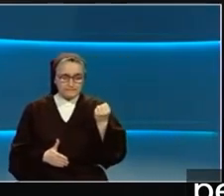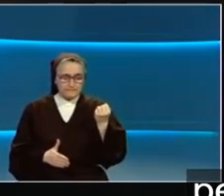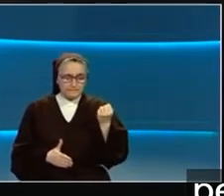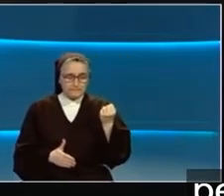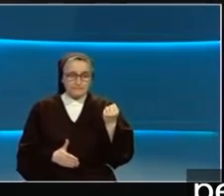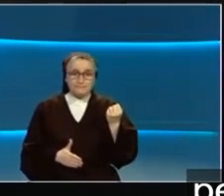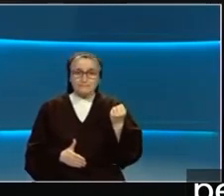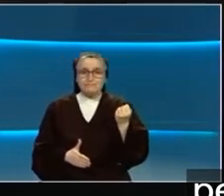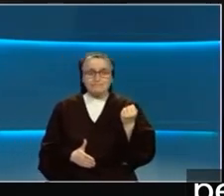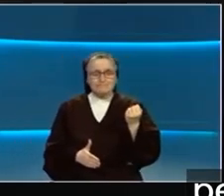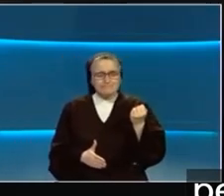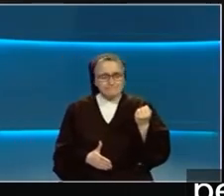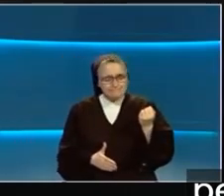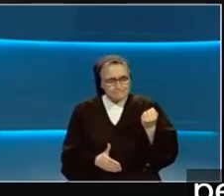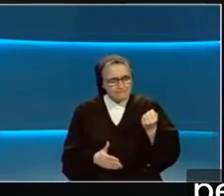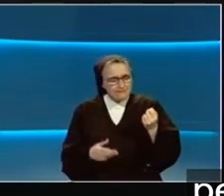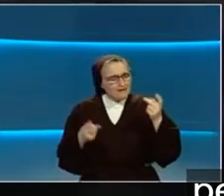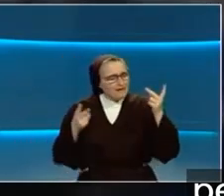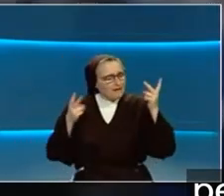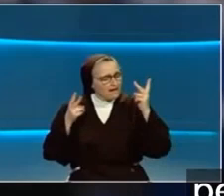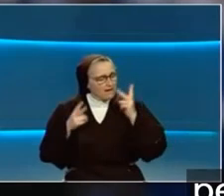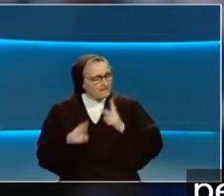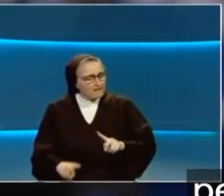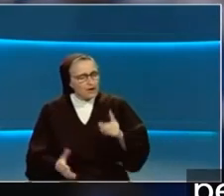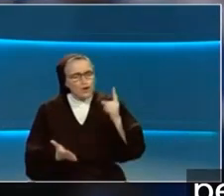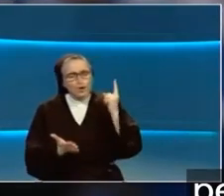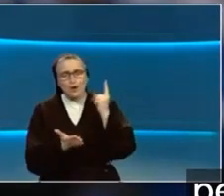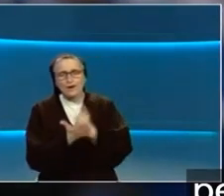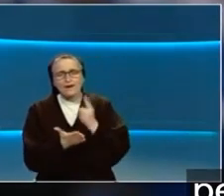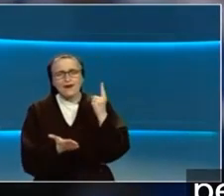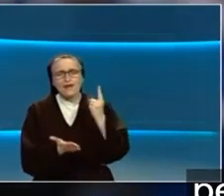O certe necessarium ad